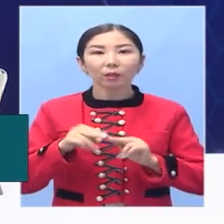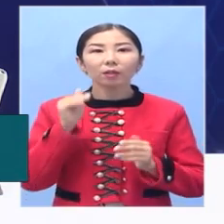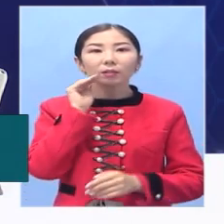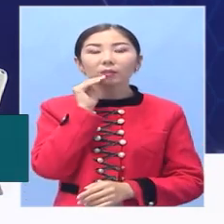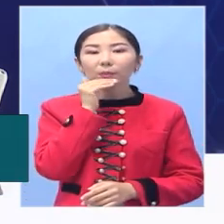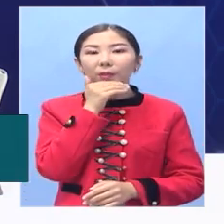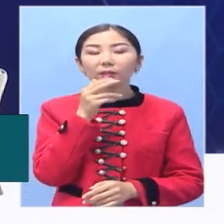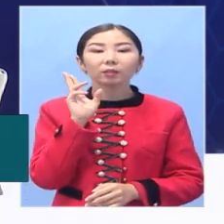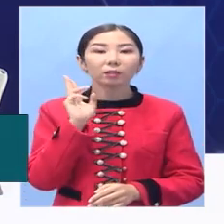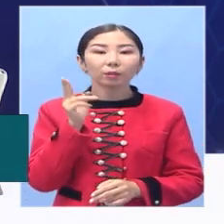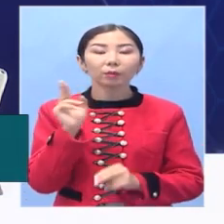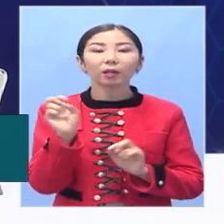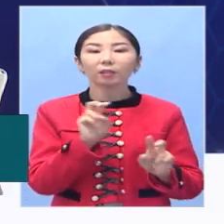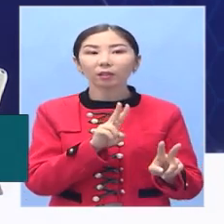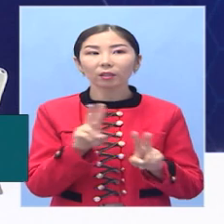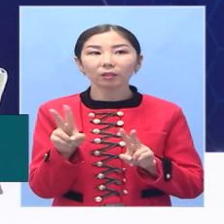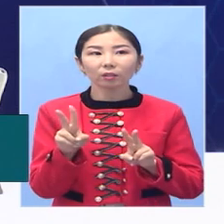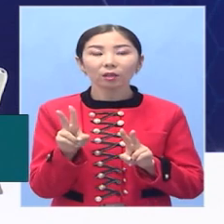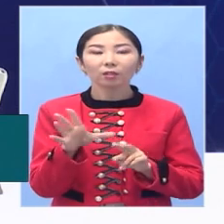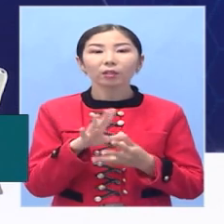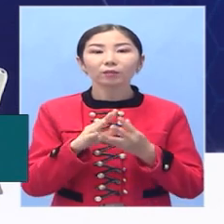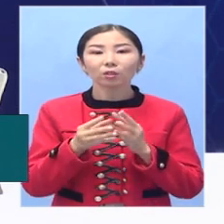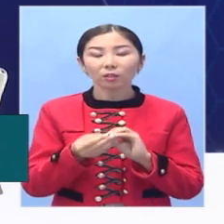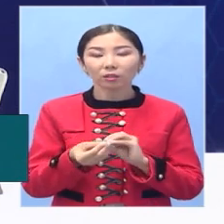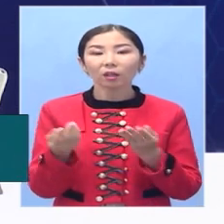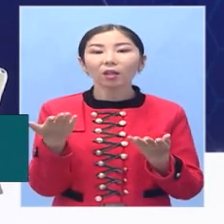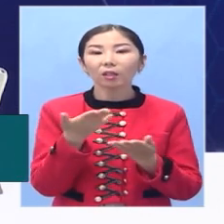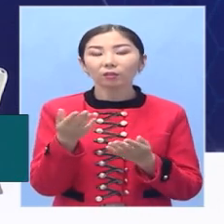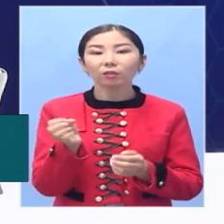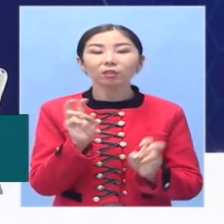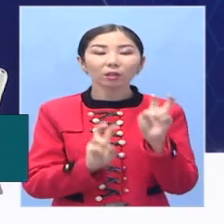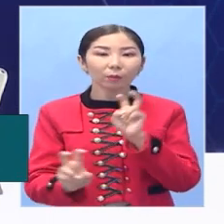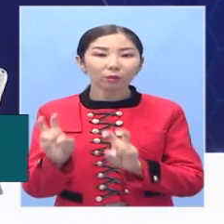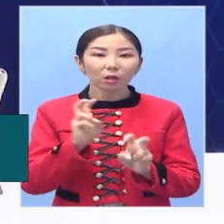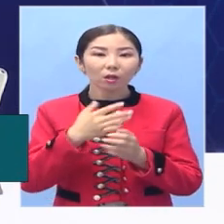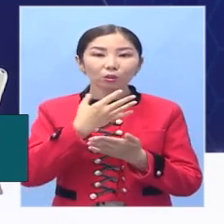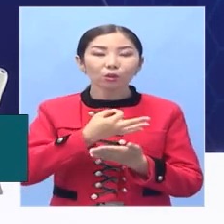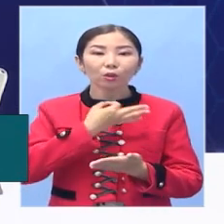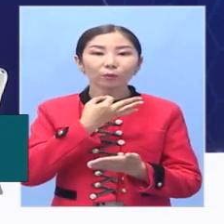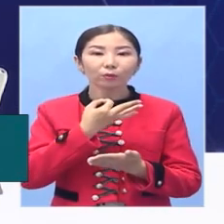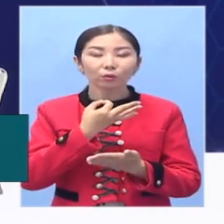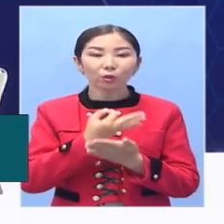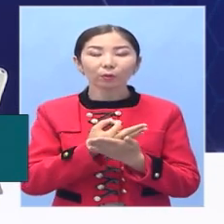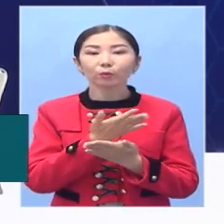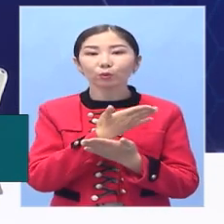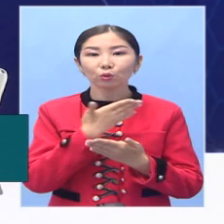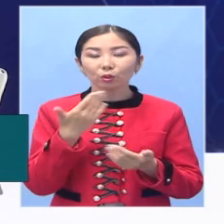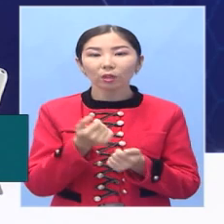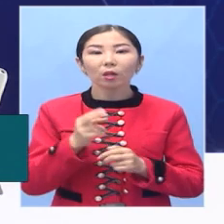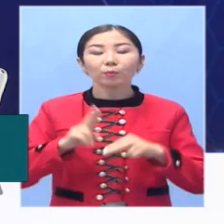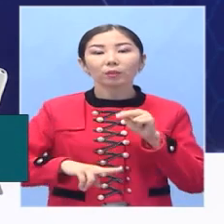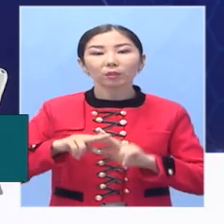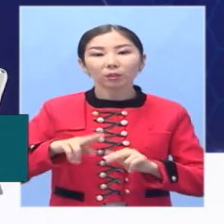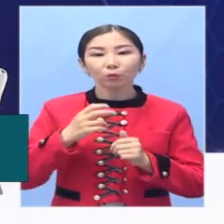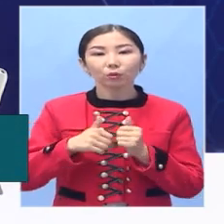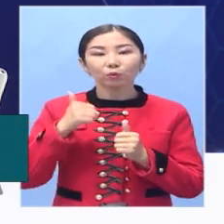кім бақылайды, кім қадағалайды, нәтижесі қалай болып жатады? Мысалы, жауапсыз мердігер деген болады. Жаңағы кейде